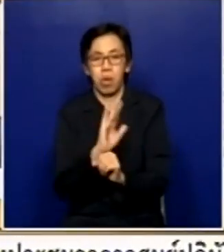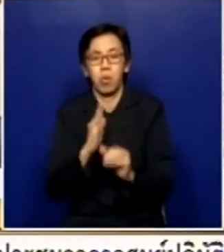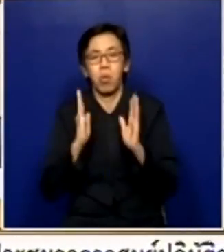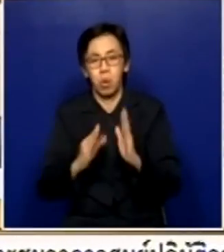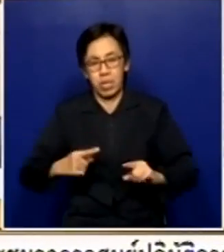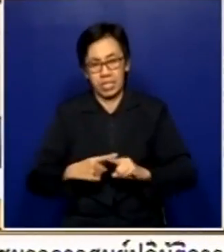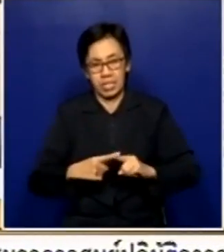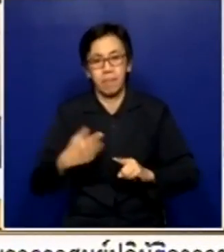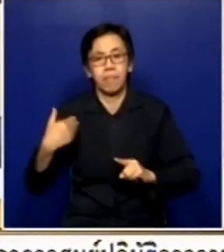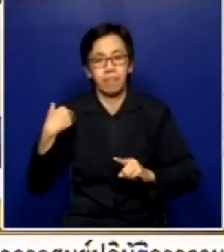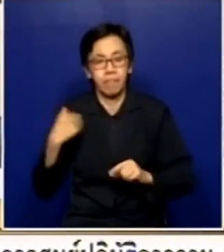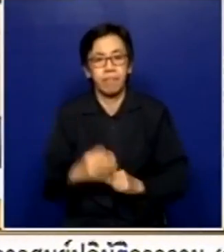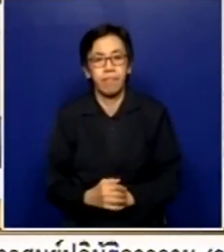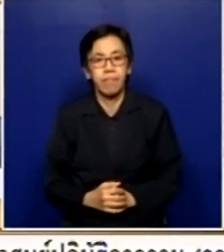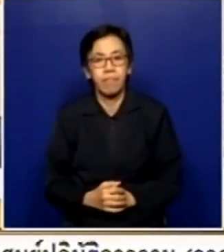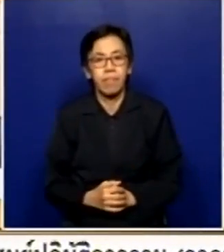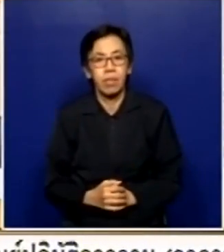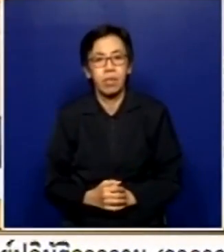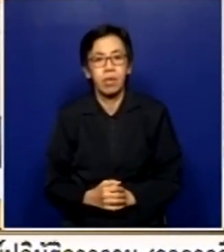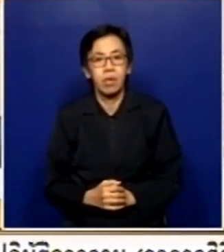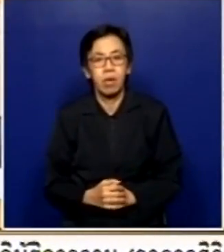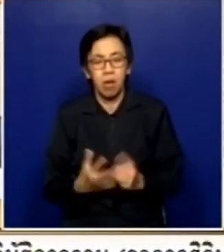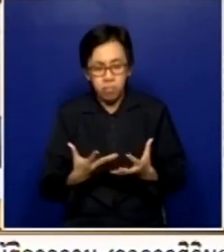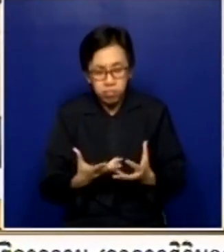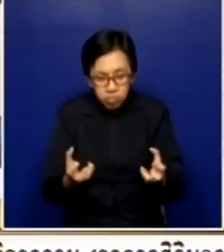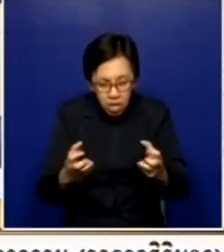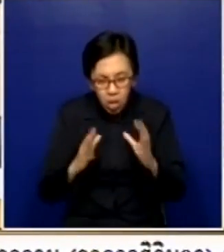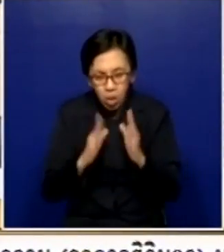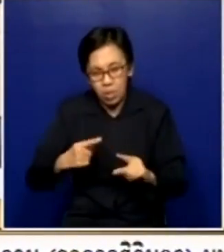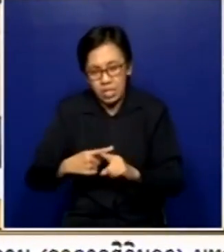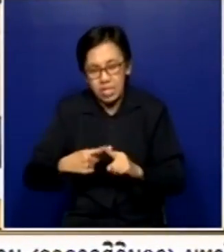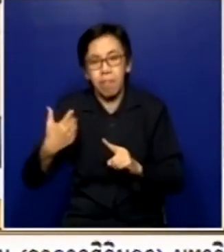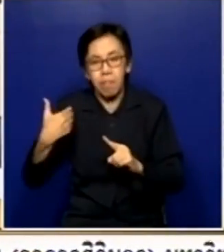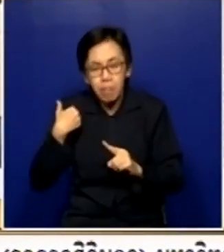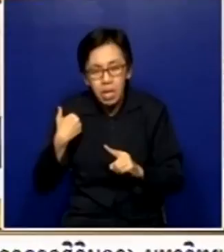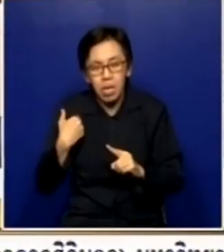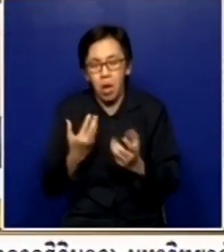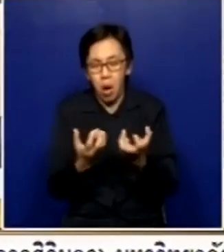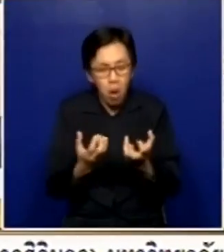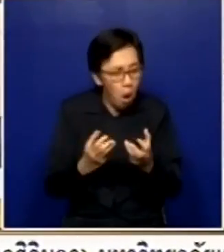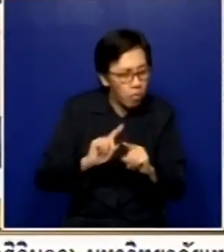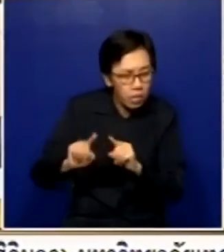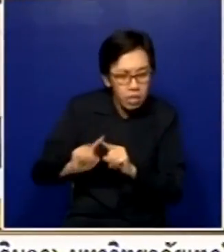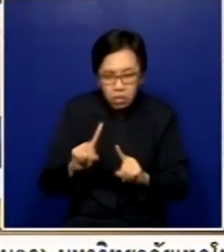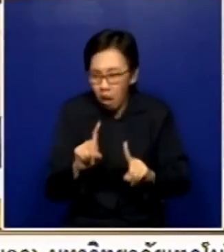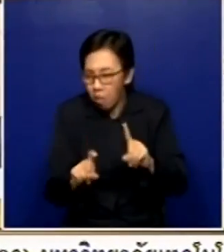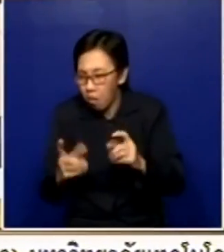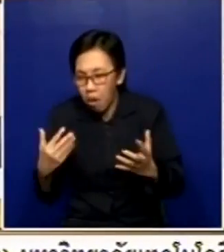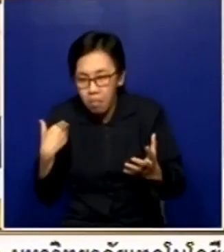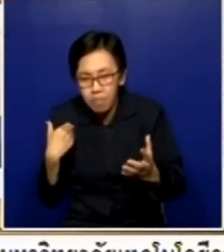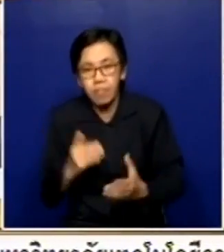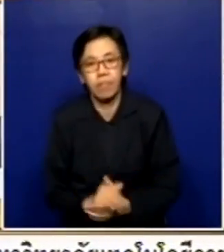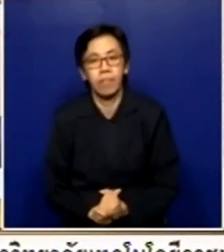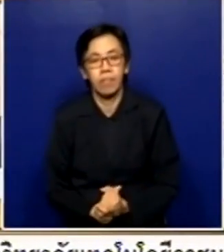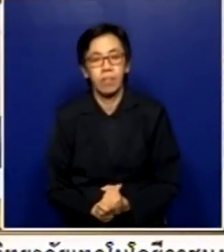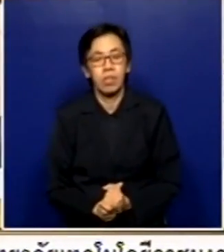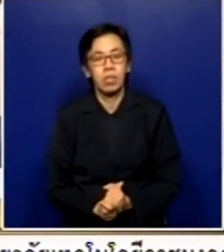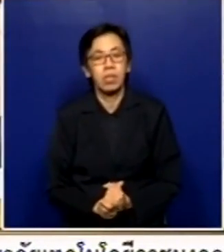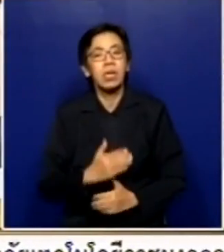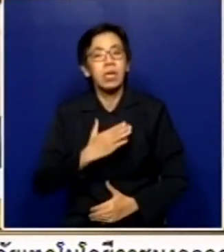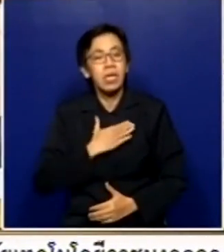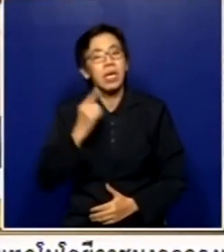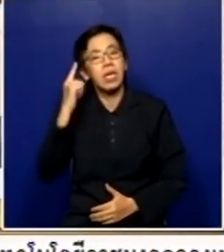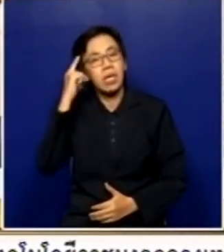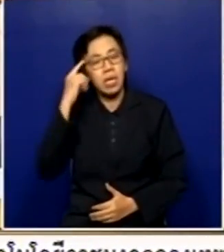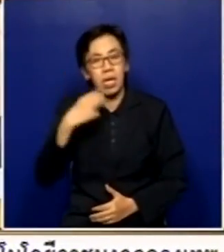เจ็บก็มีความเสียหายที่เกิดขึ้นสิ่งเหล่านี้มีฉันก็หวังว่ามันจะมีกระบวนการ